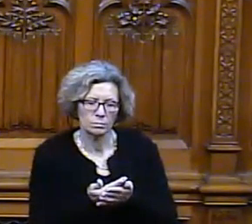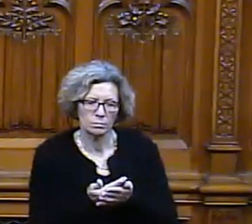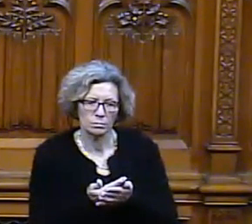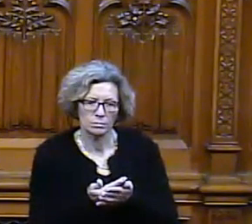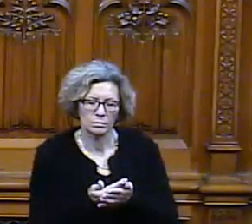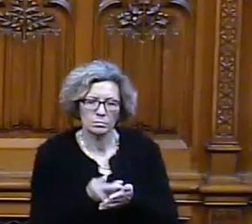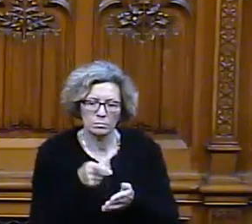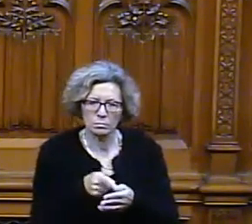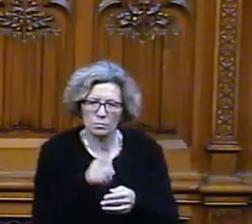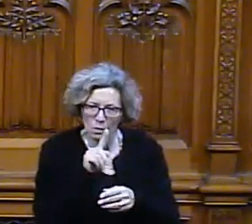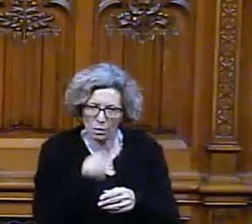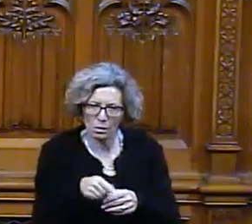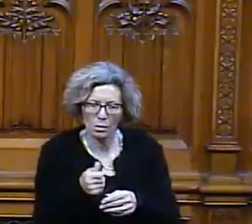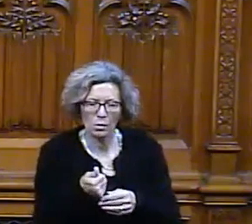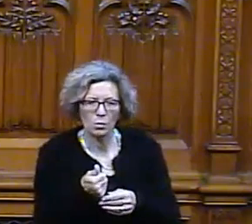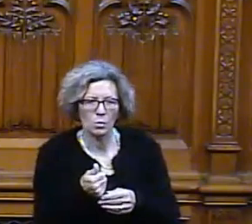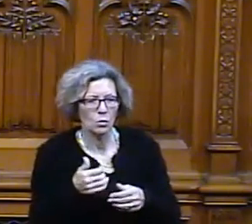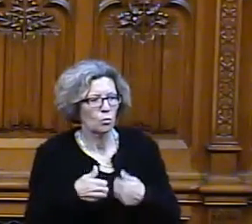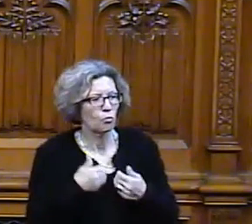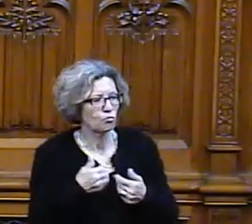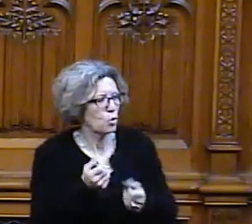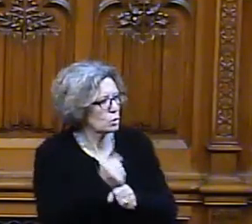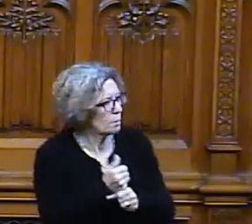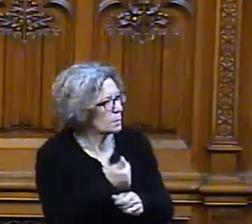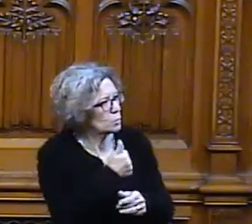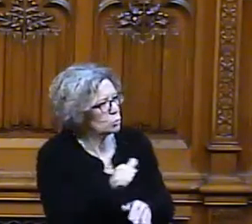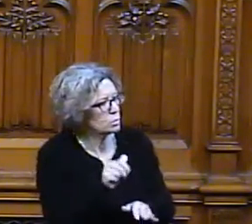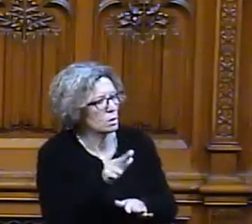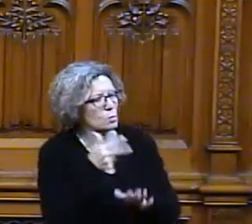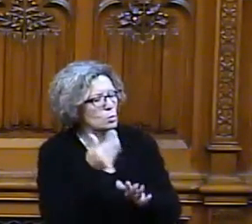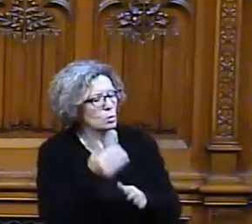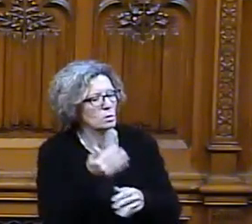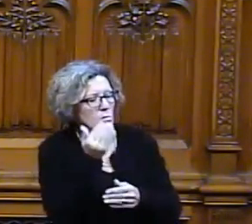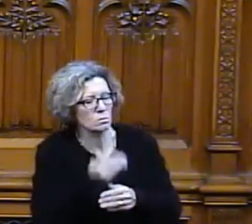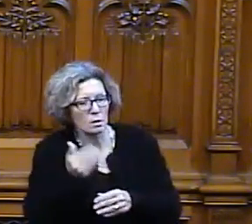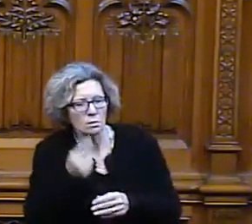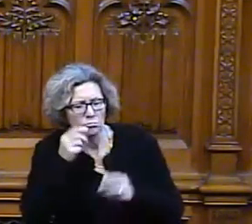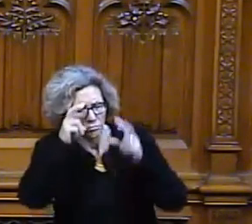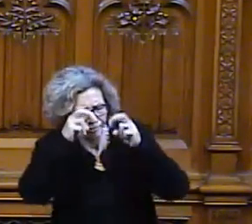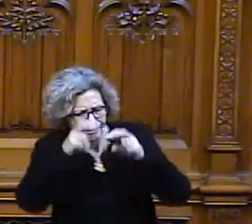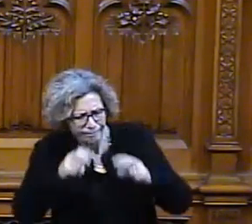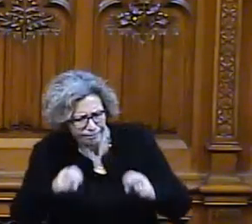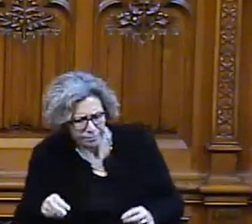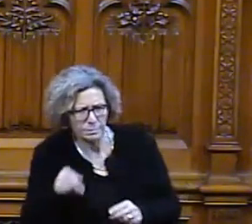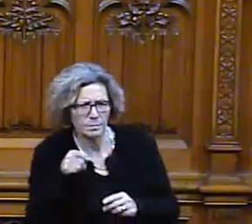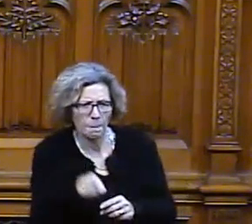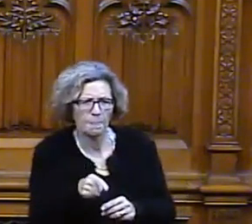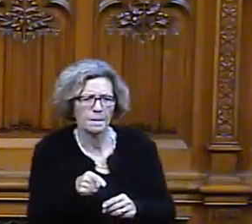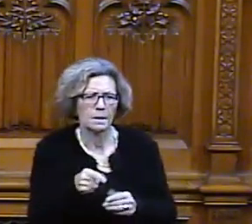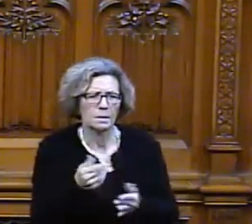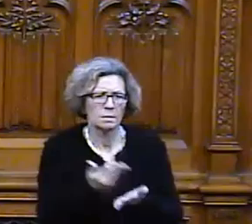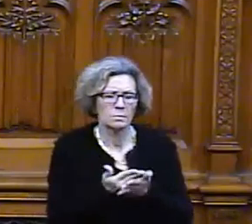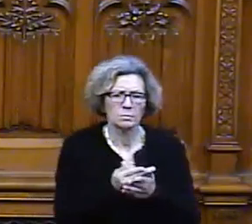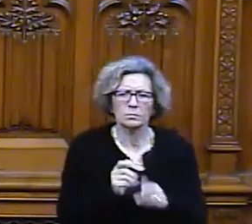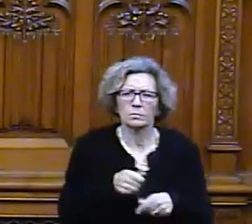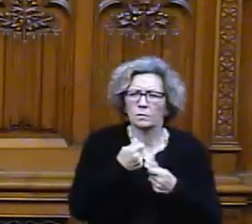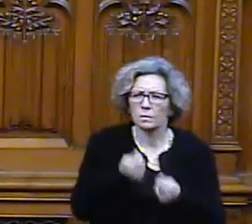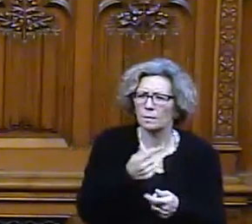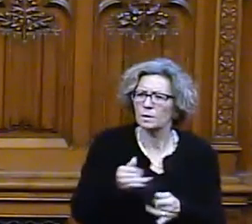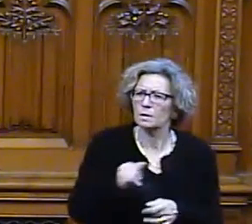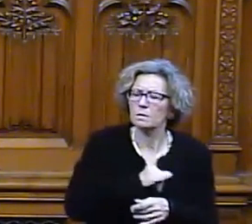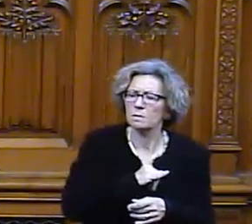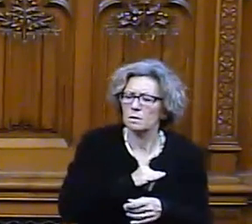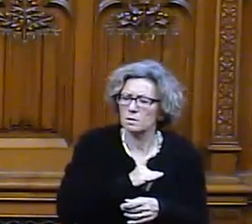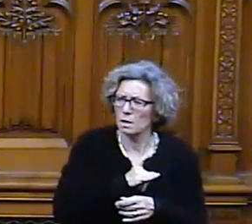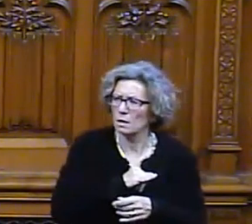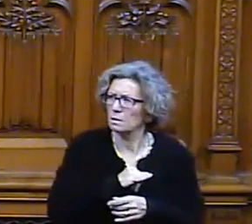Auch hier habe ich mir die Freude gemacht, diese 138 Seiten zu durchforsten. Und auch hier gibt es durchaus